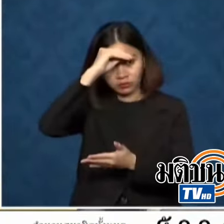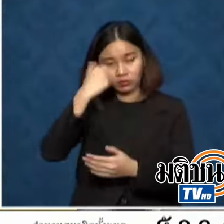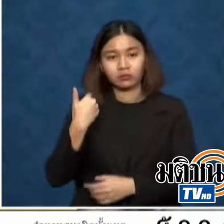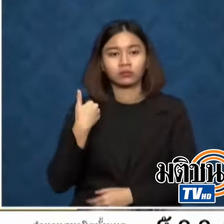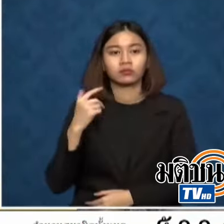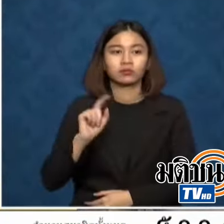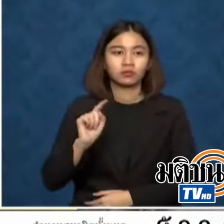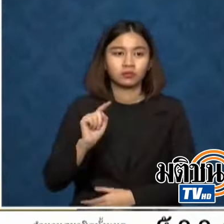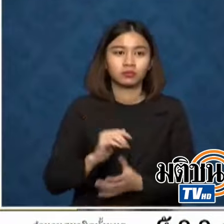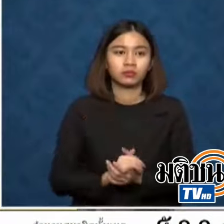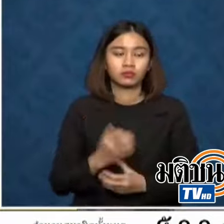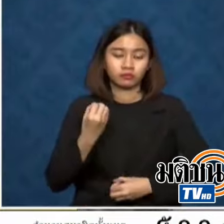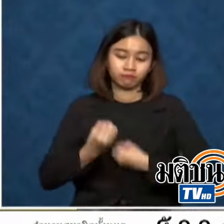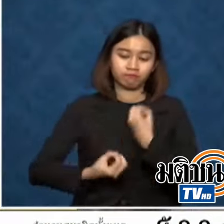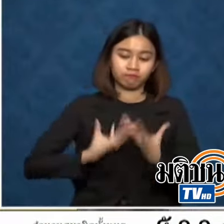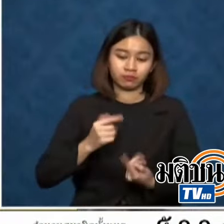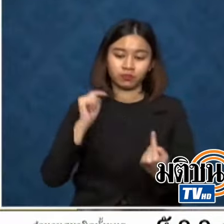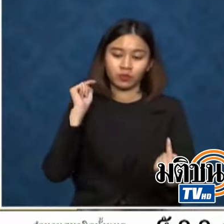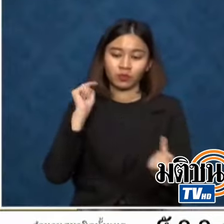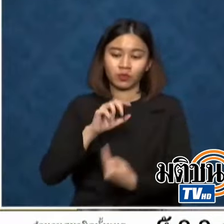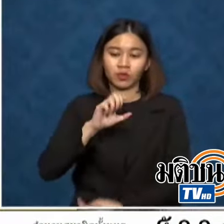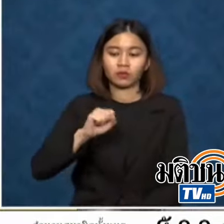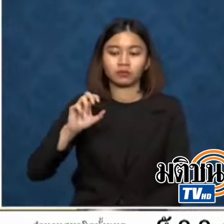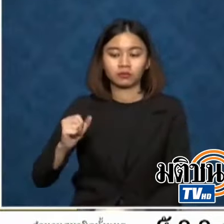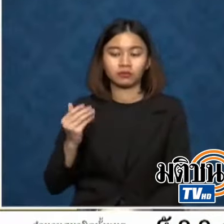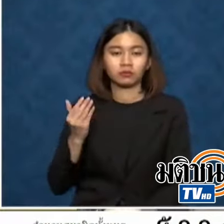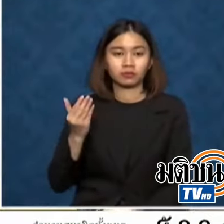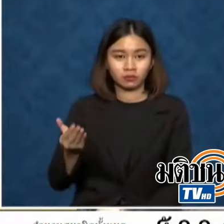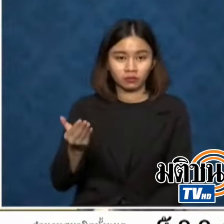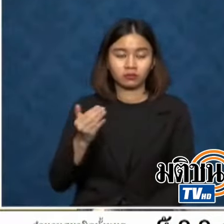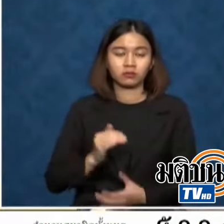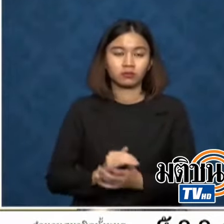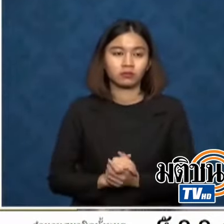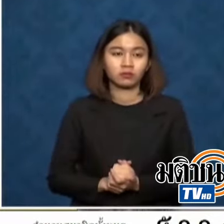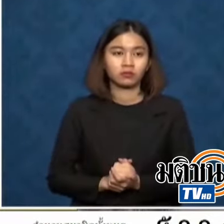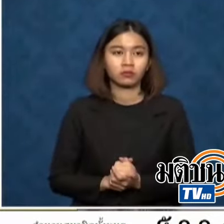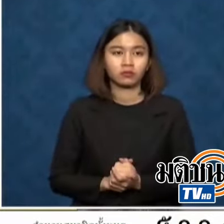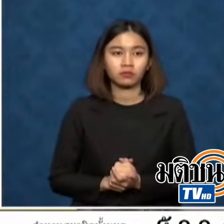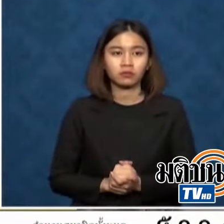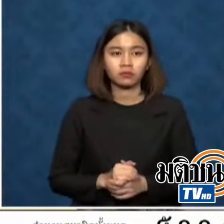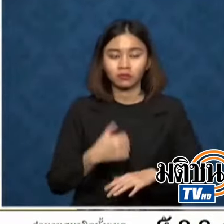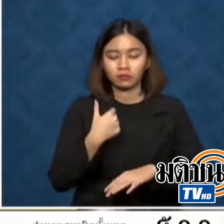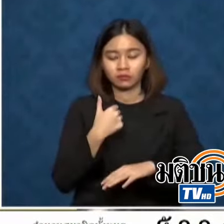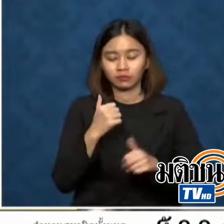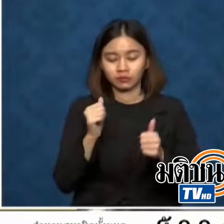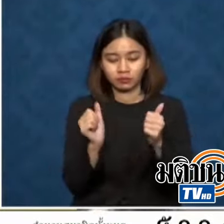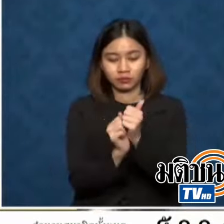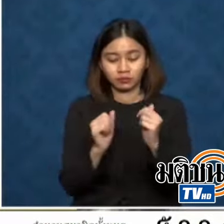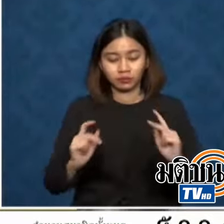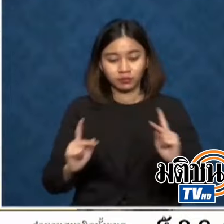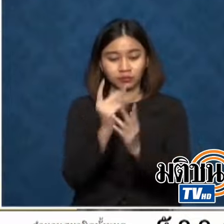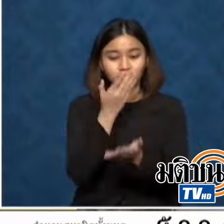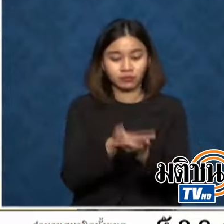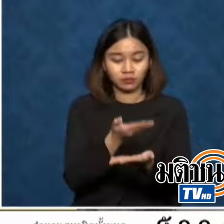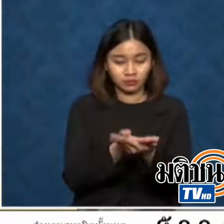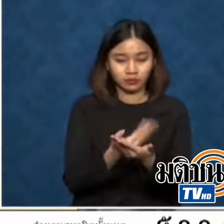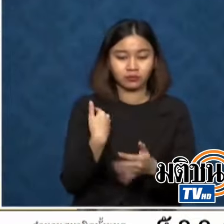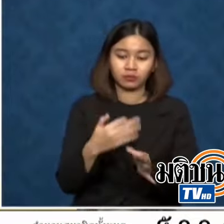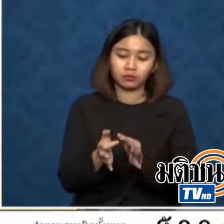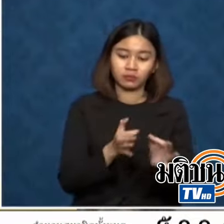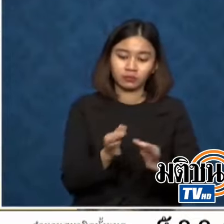มีข้อคิดเห็นที่ตรงกับสสครูจวงที่นั่งอยู่ข้างหน้าตรงนี้นะครับท่านรัฐมนตรีช่วยคลังก็ได้